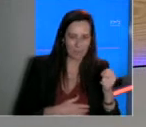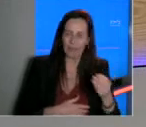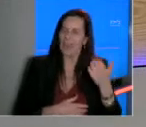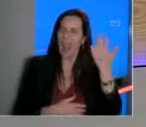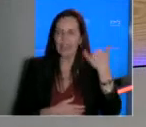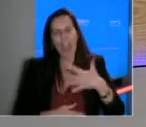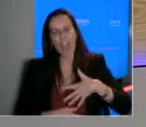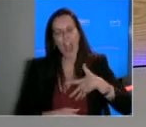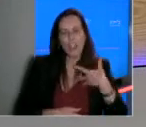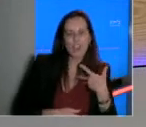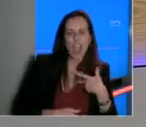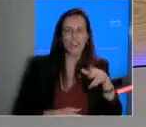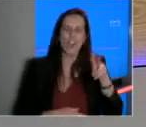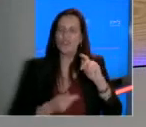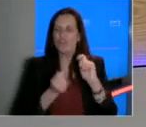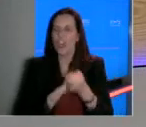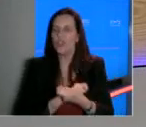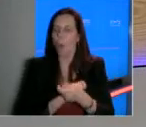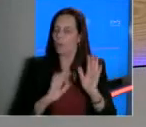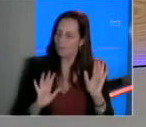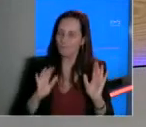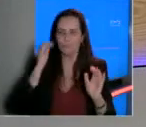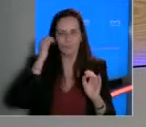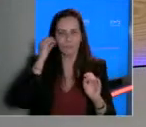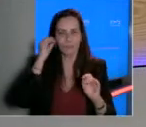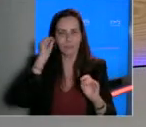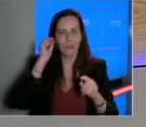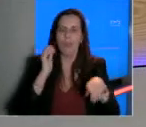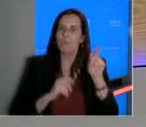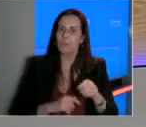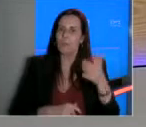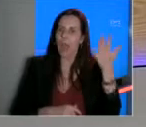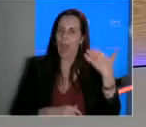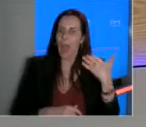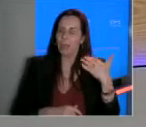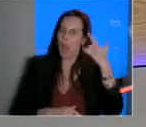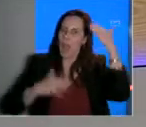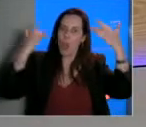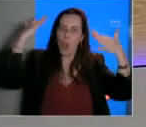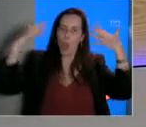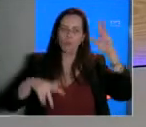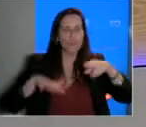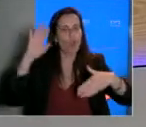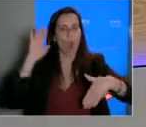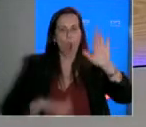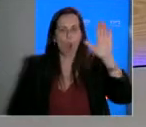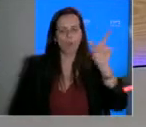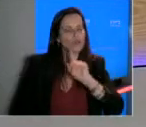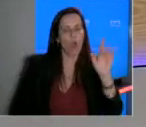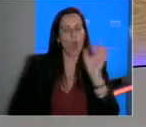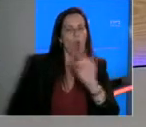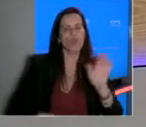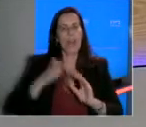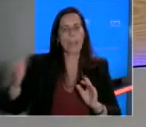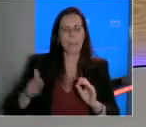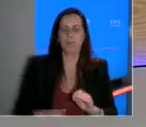הייתה תחושה שנוצר שינוי במאזן הכוחות, ובכנסת הייתה אילוזיה שיש רוב שאינו שייך לגוש